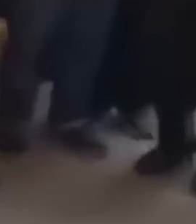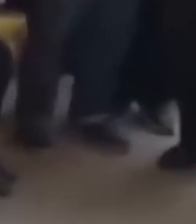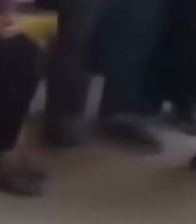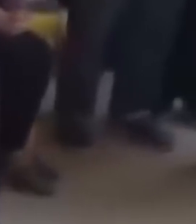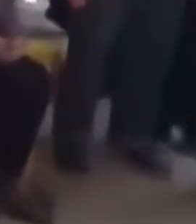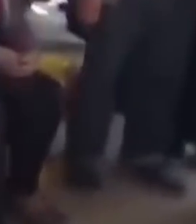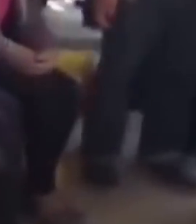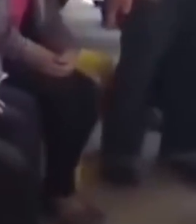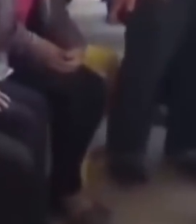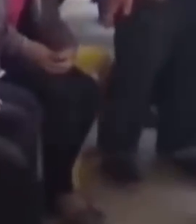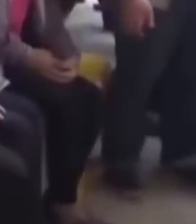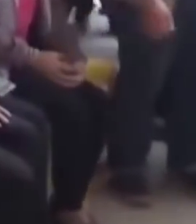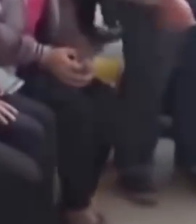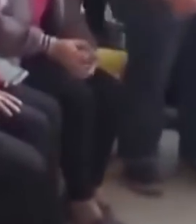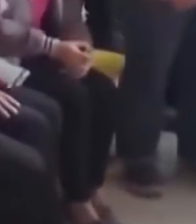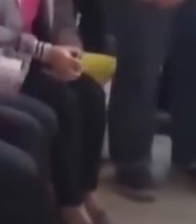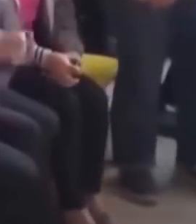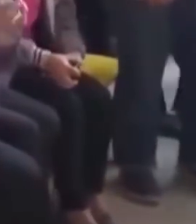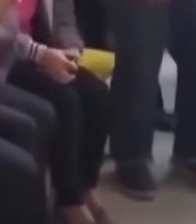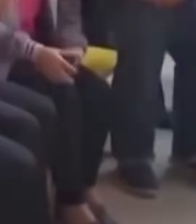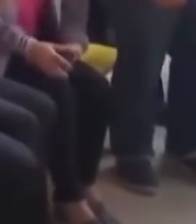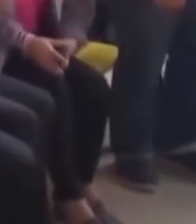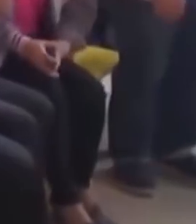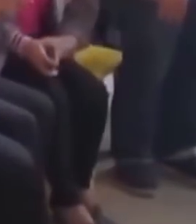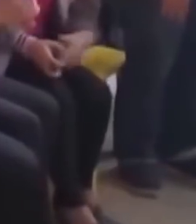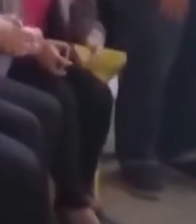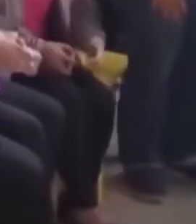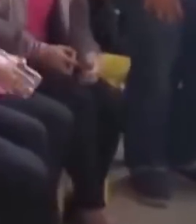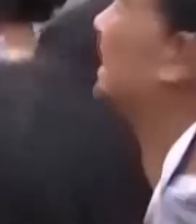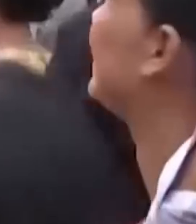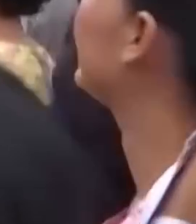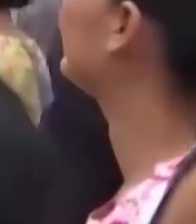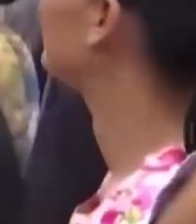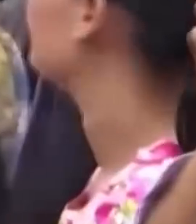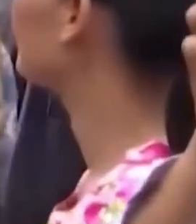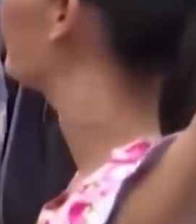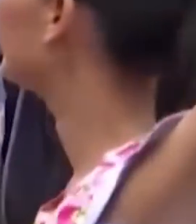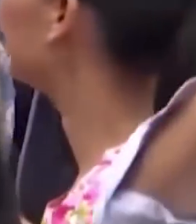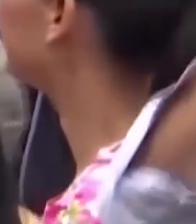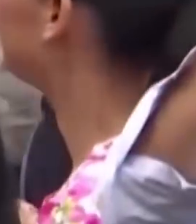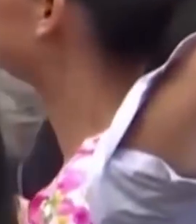ที่เราริเริ่มจับมือกันเดินข้ามม